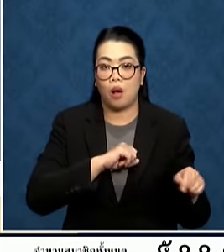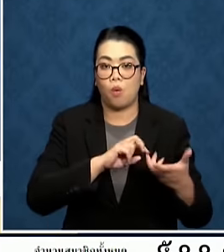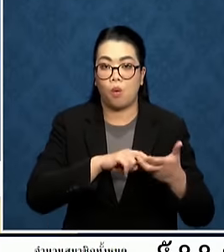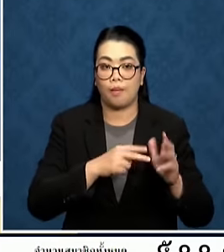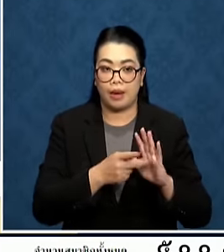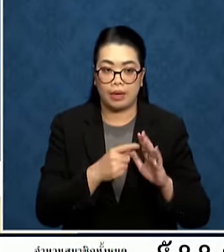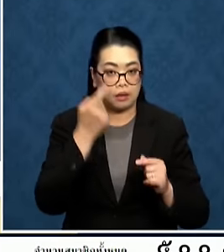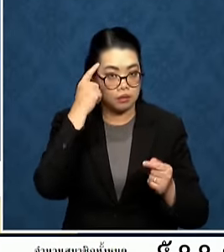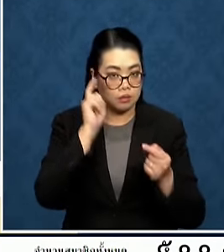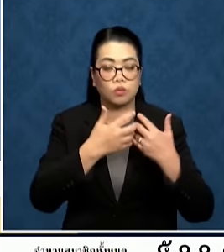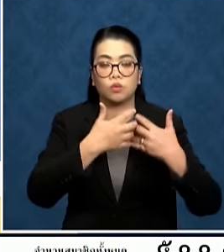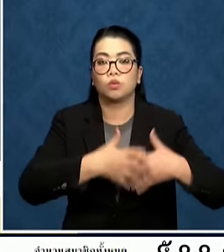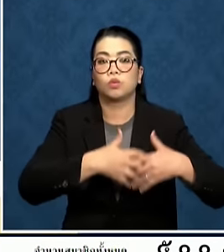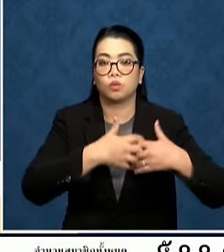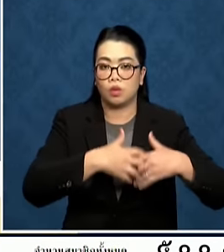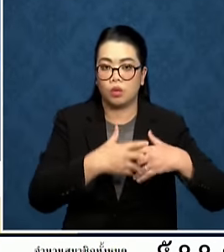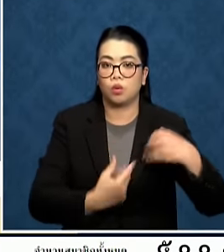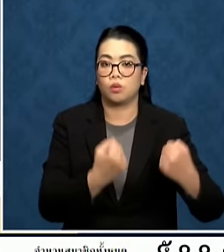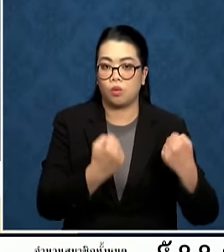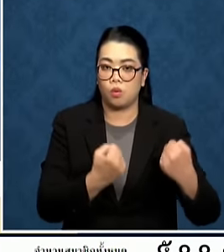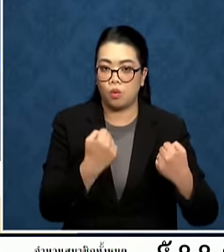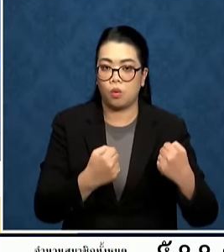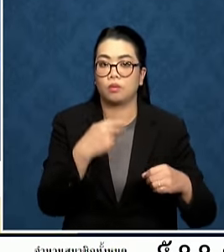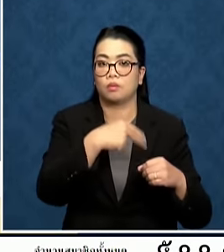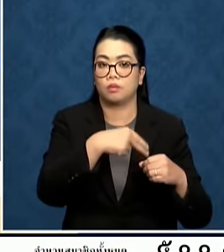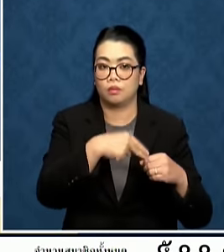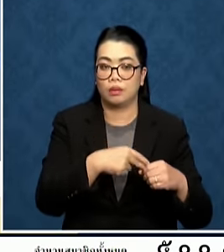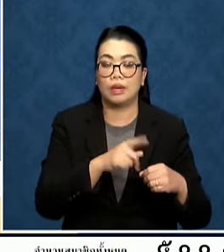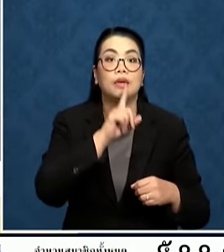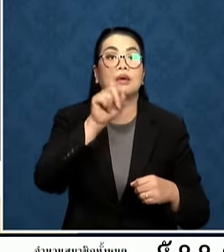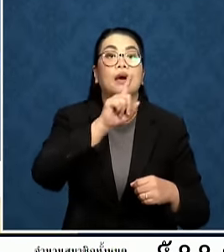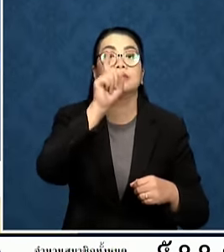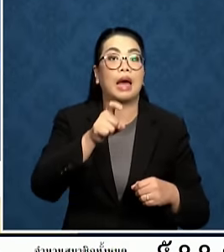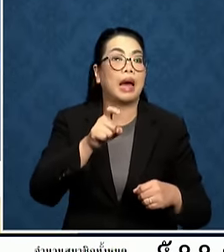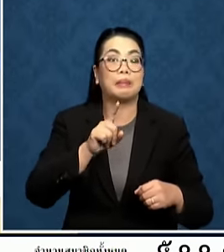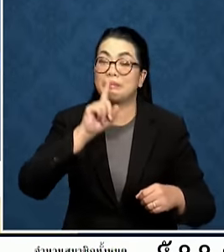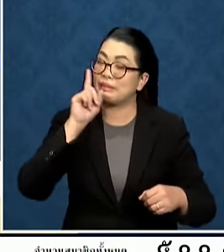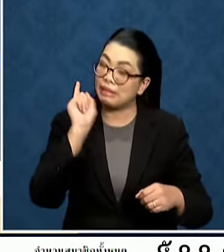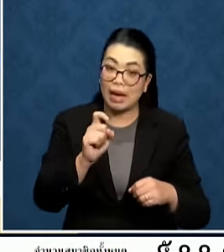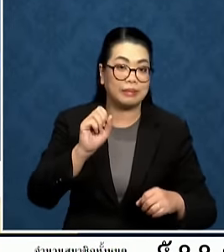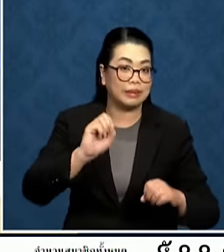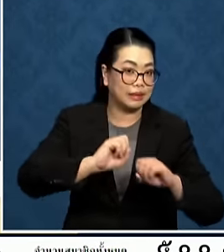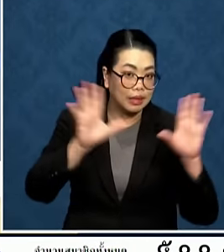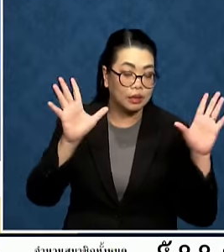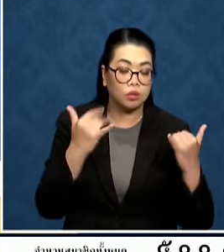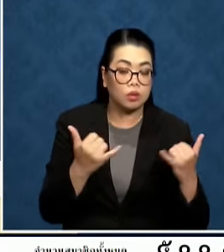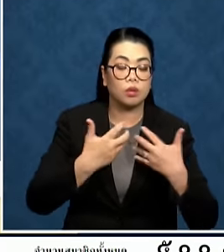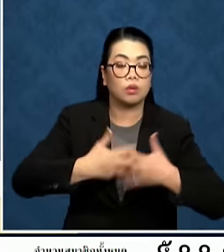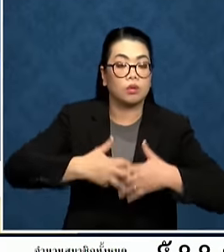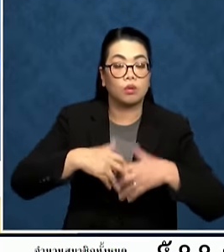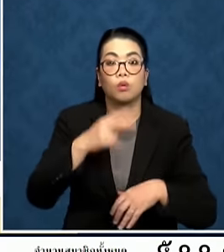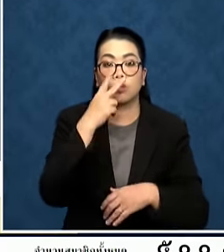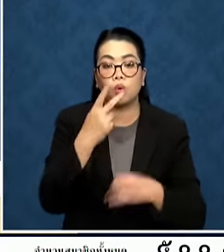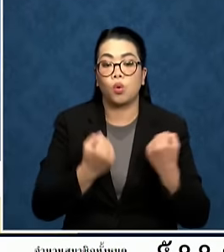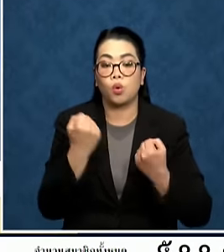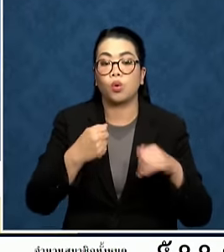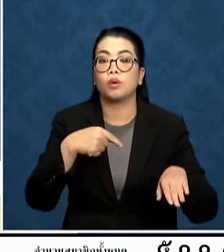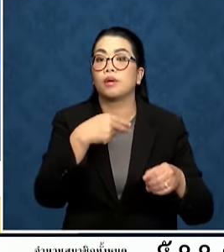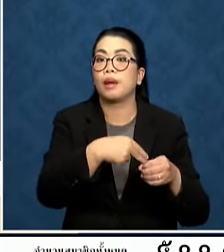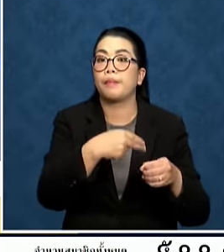อุตสาหกรรมยานยนต์สันดาบครับผมขอตั้งคำถามดังๆถึงรัฐบาลนะครับว่าตอนนี้ท่านมองอุตสาหกรรมรถยนต์สันดาบอย่าง